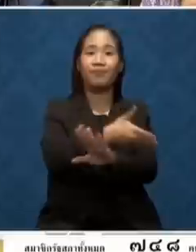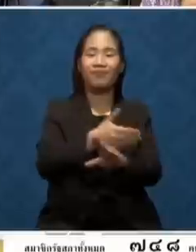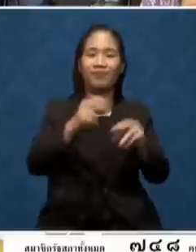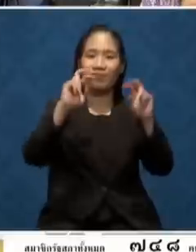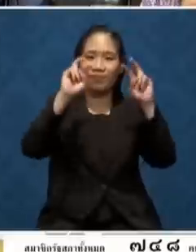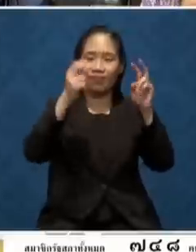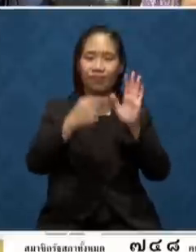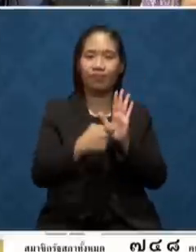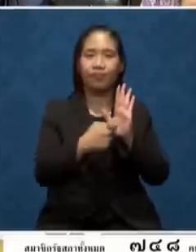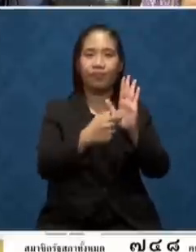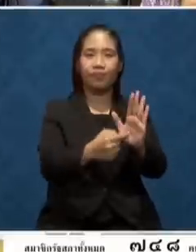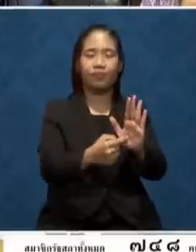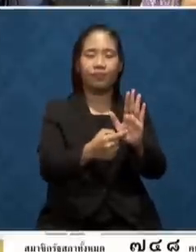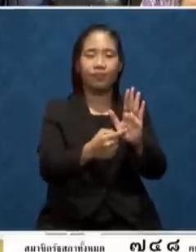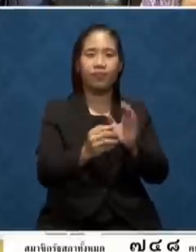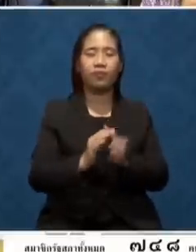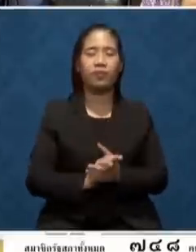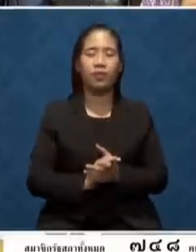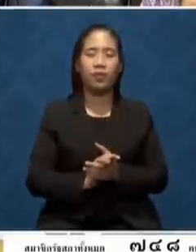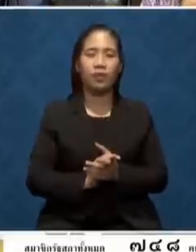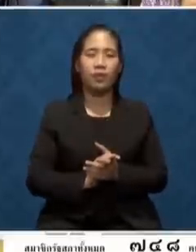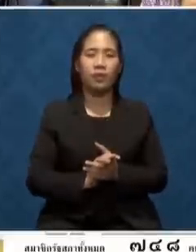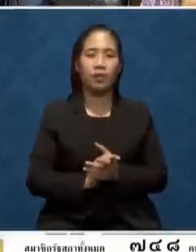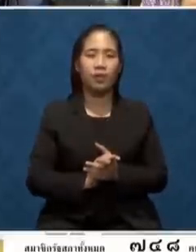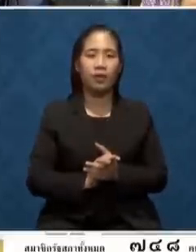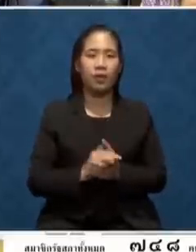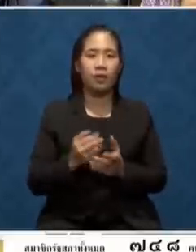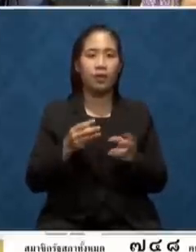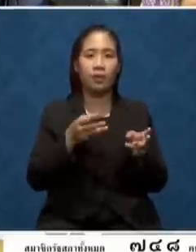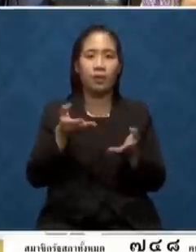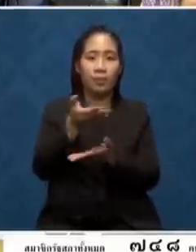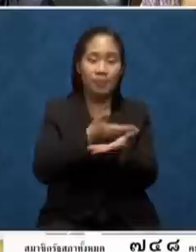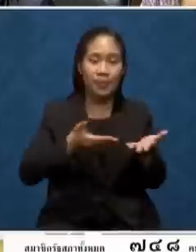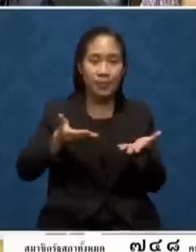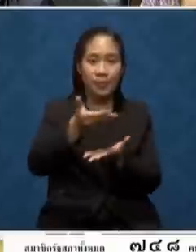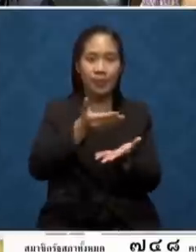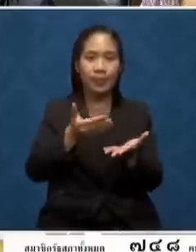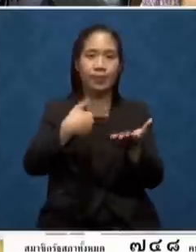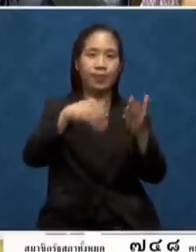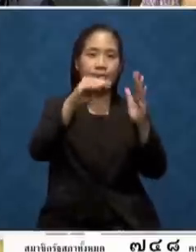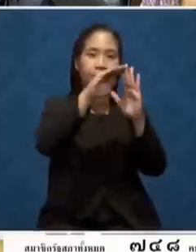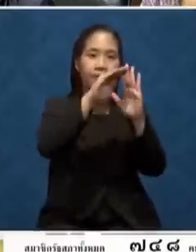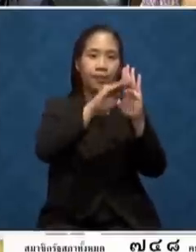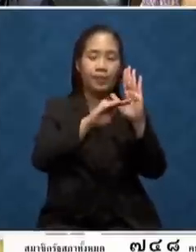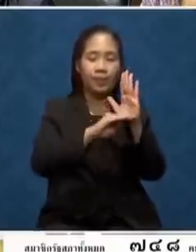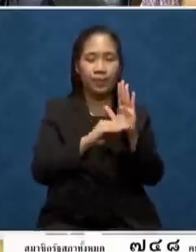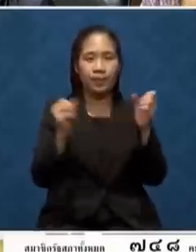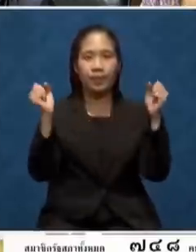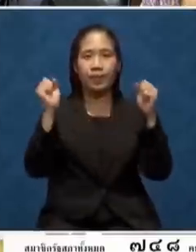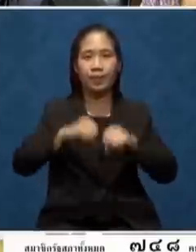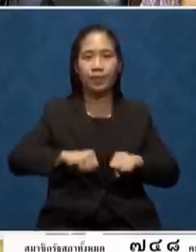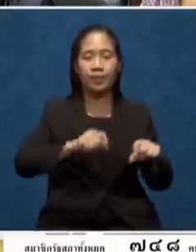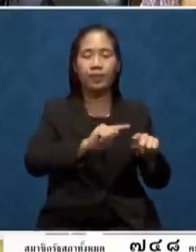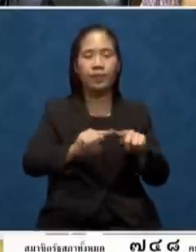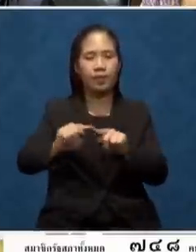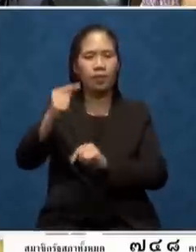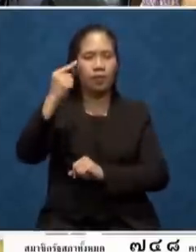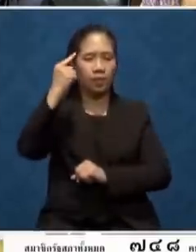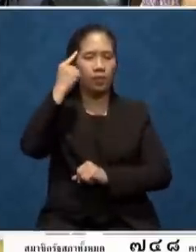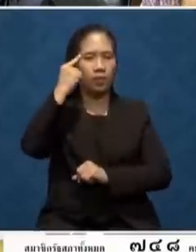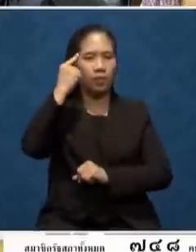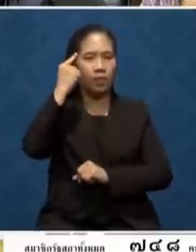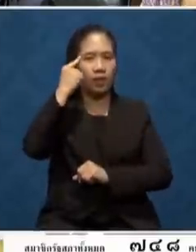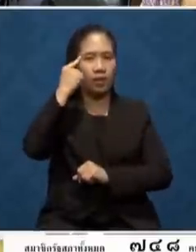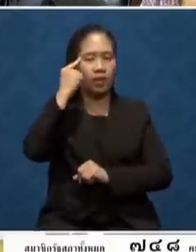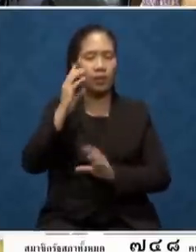ในทางที่คัดค้านการพิจารณายัติต่อไปการลงมติน่าจะถูกรวบ